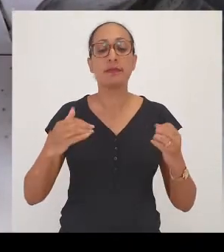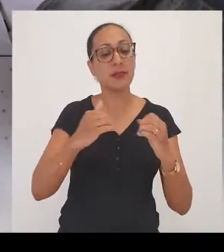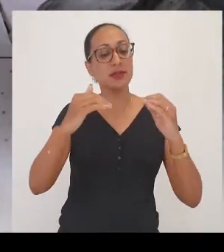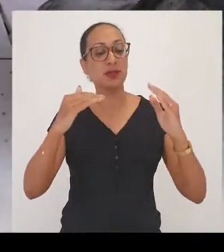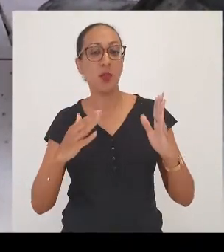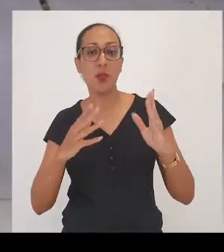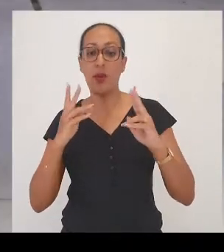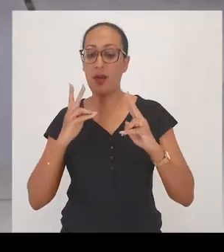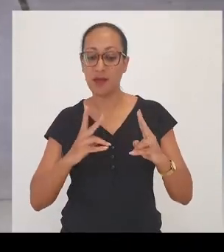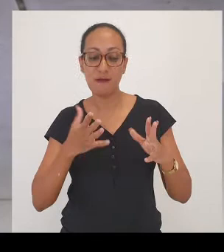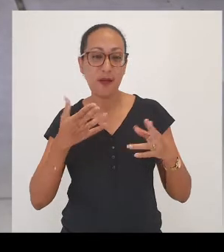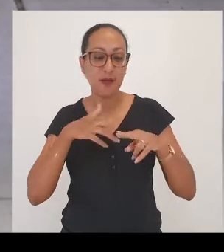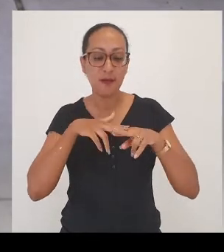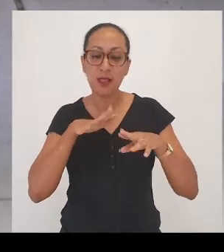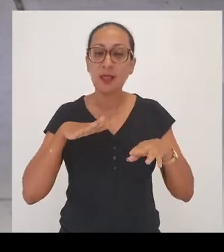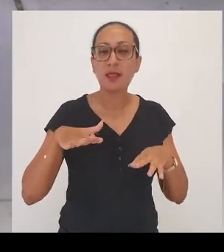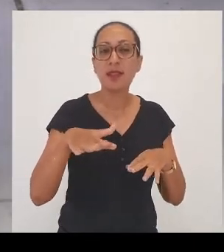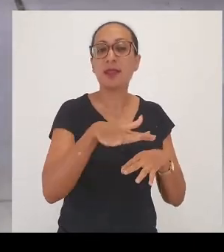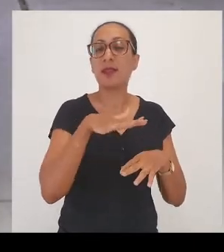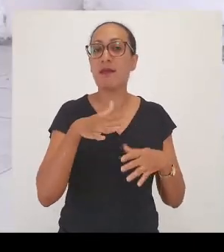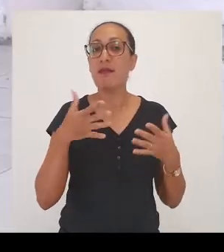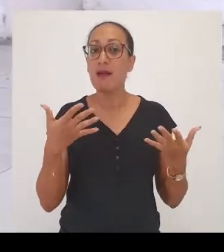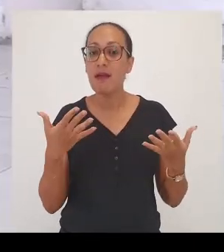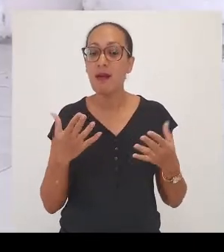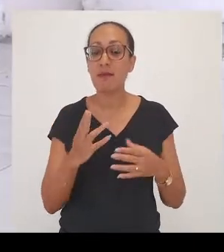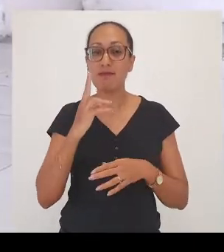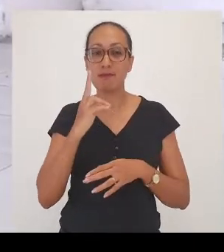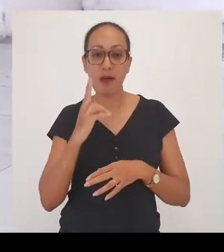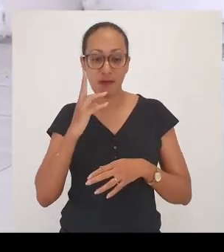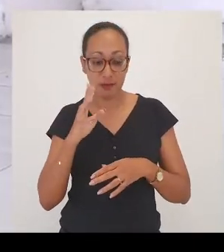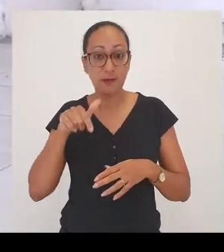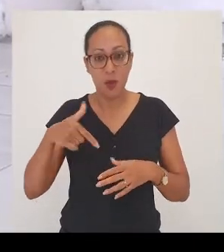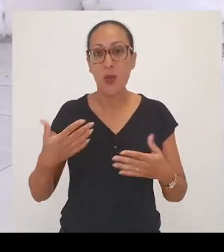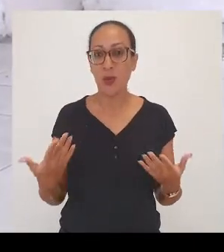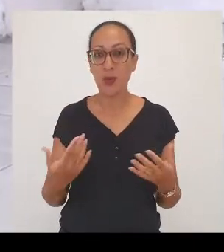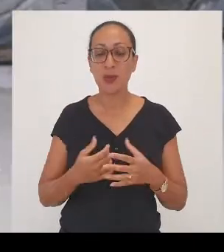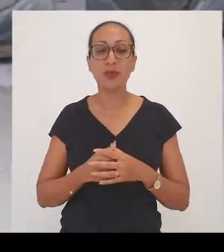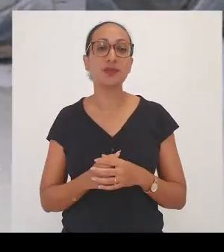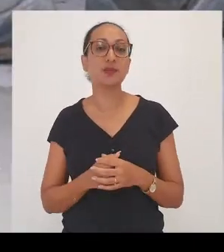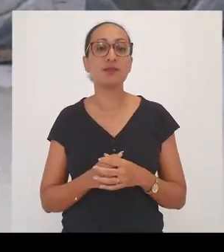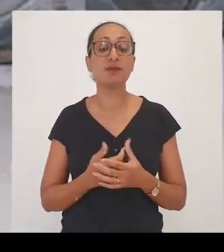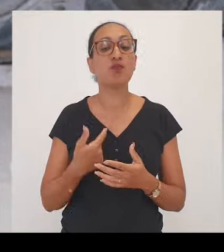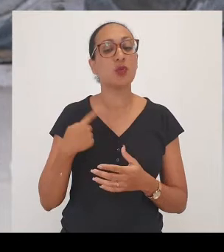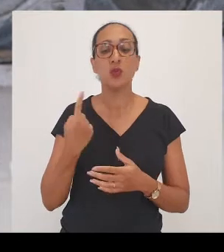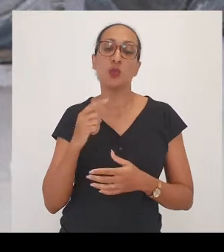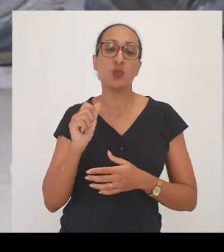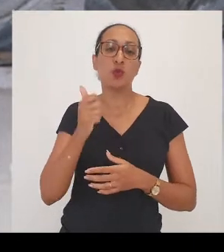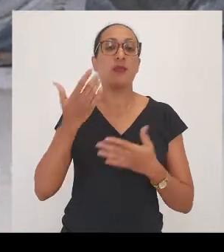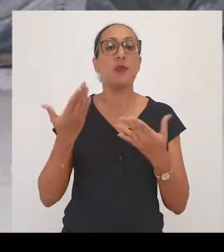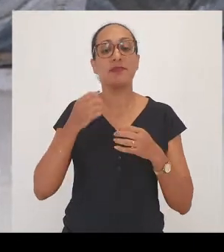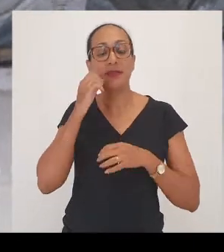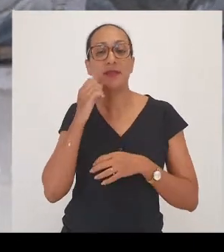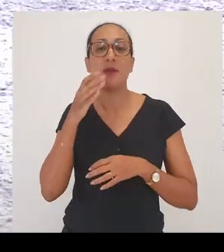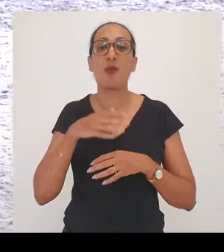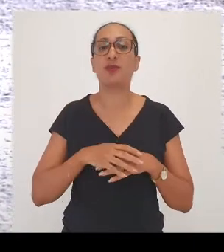Quand on arrive dans une maison et qu'on voit que c'est brut, il y a un démarrage à faire. Moi, je commence toujours par